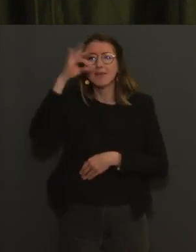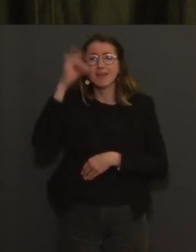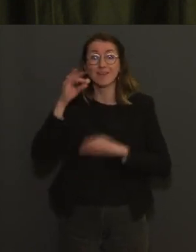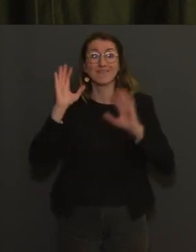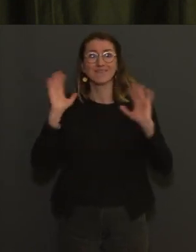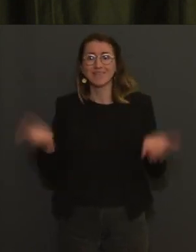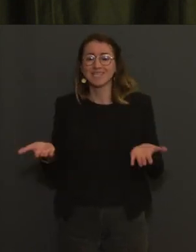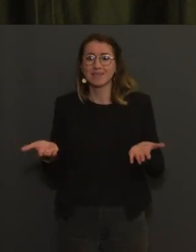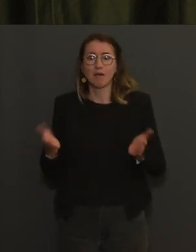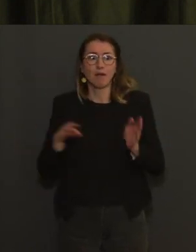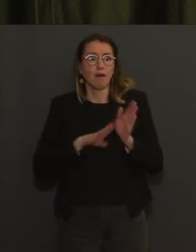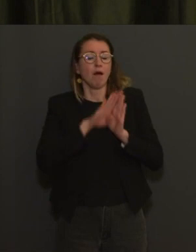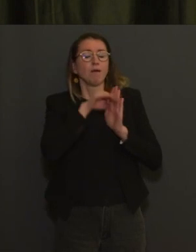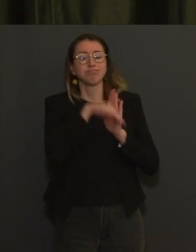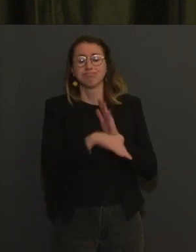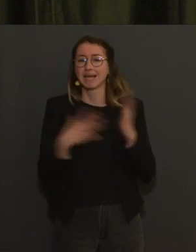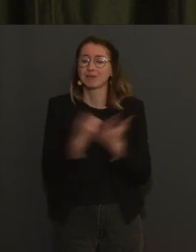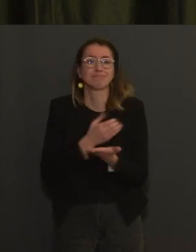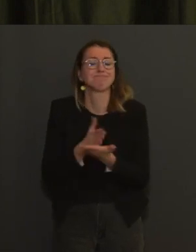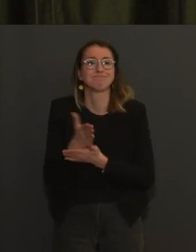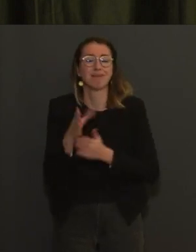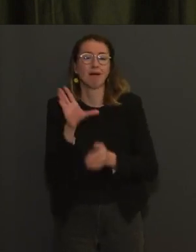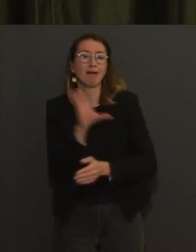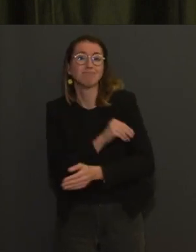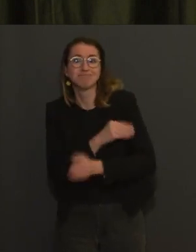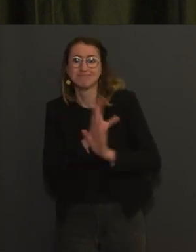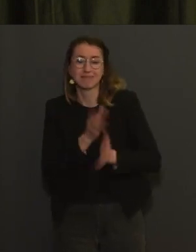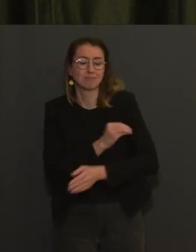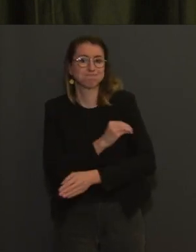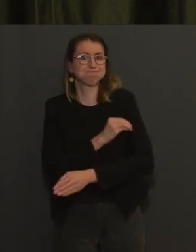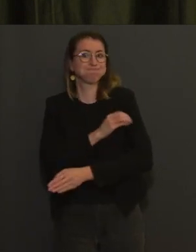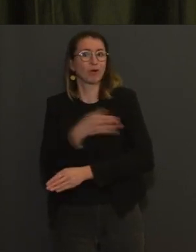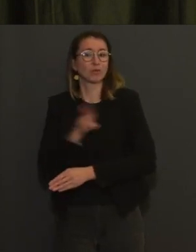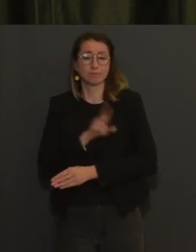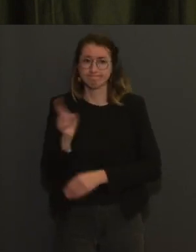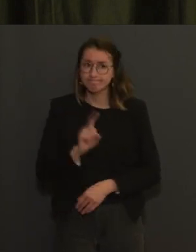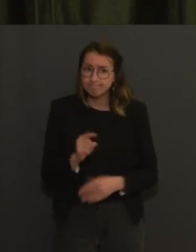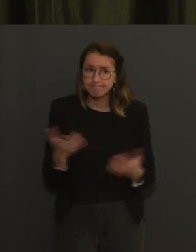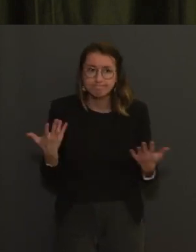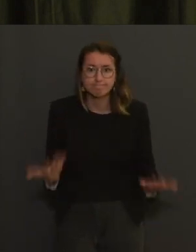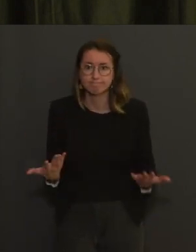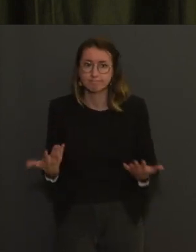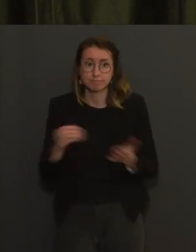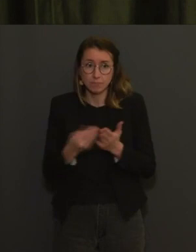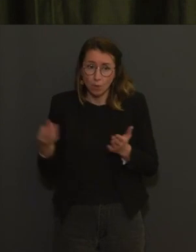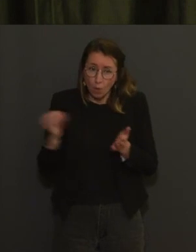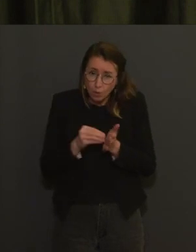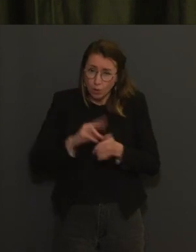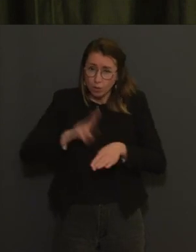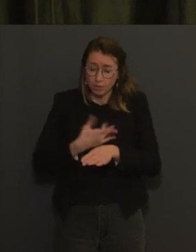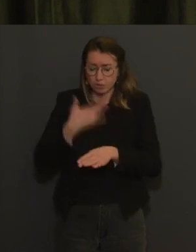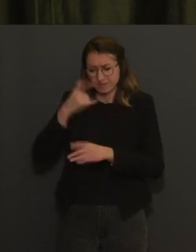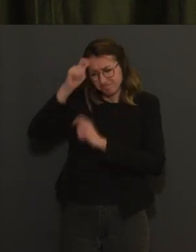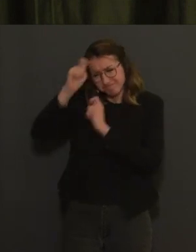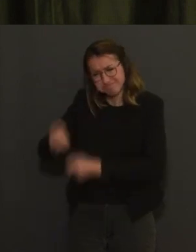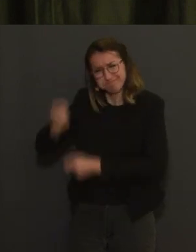vague. Nous voulons exprimer notre respect pour leur engagement. Mais leur engagement n'est pas sans limite et on ne peut